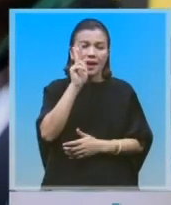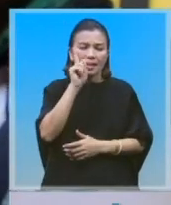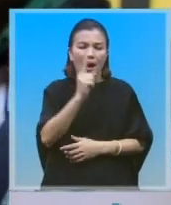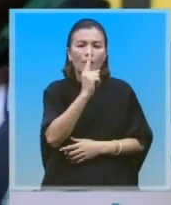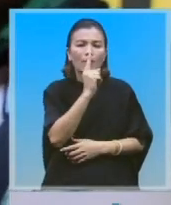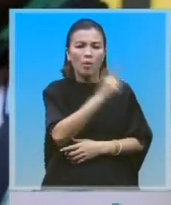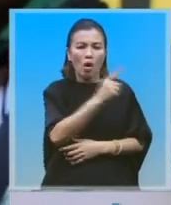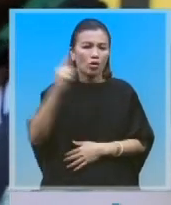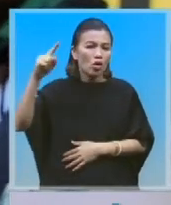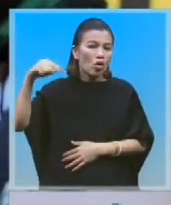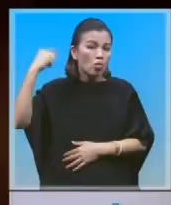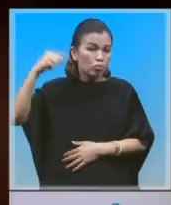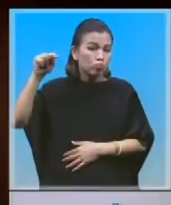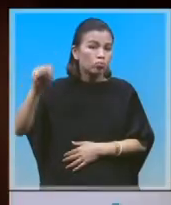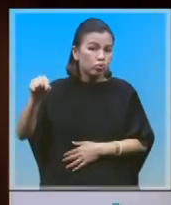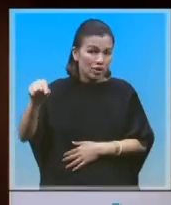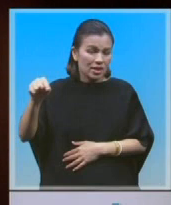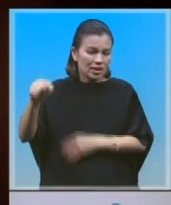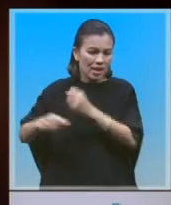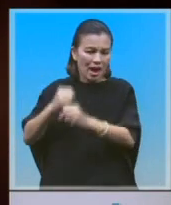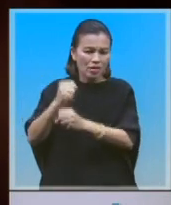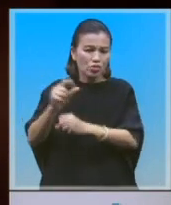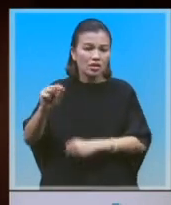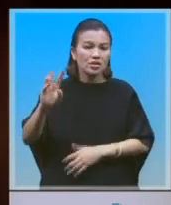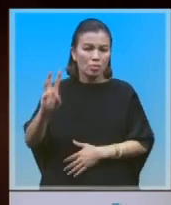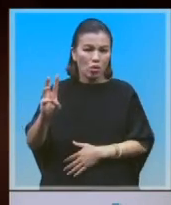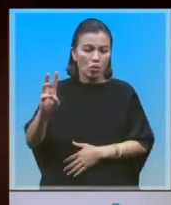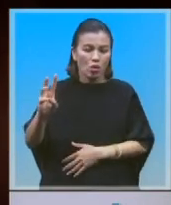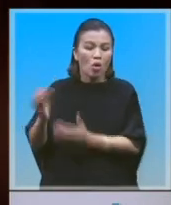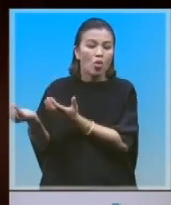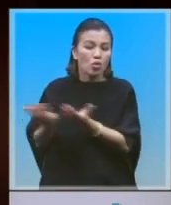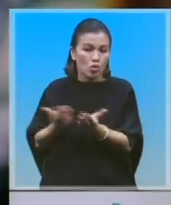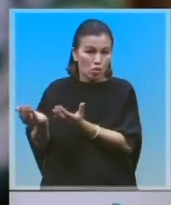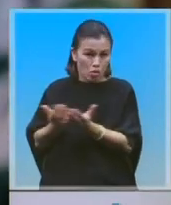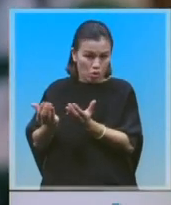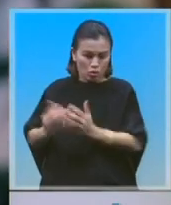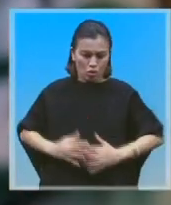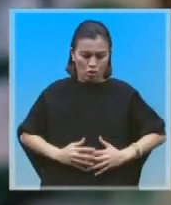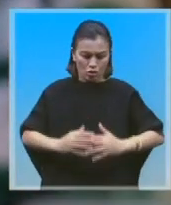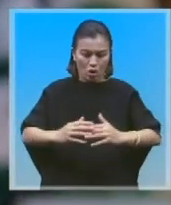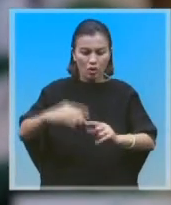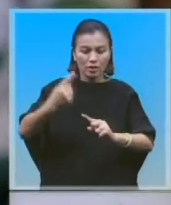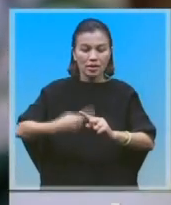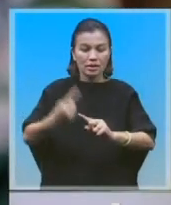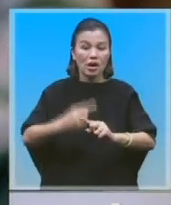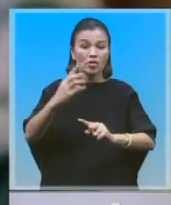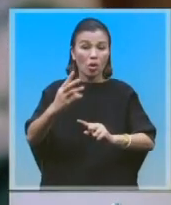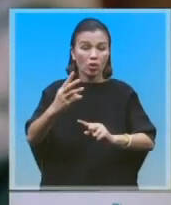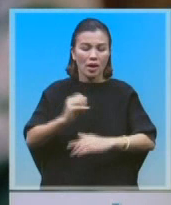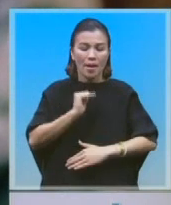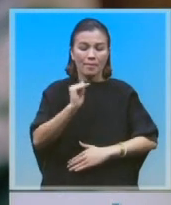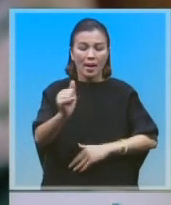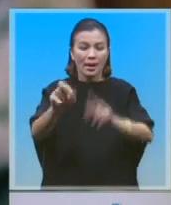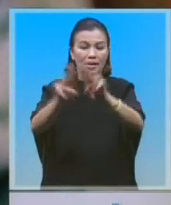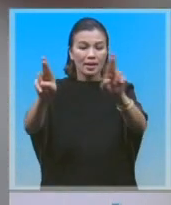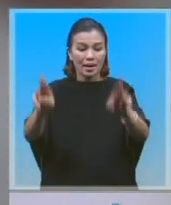าวจิราวรรณเกศเกศีอายุ26ปีบุตรสาวของเขาซึ่งตั้งครรภ์ได้6เดือนไปใช้บริการนวดแผนไทย